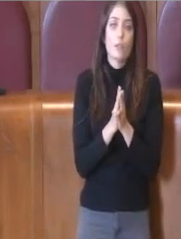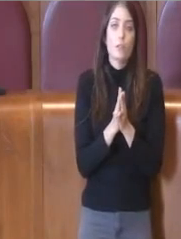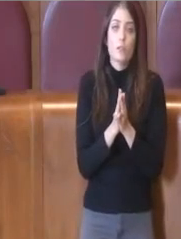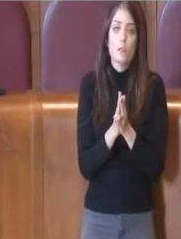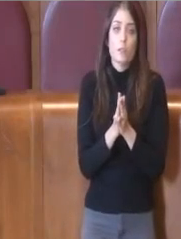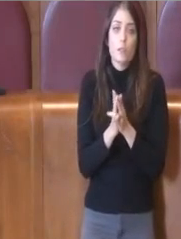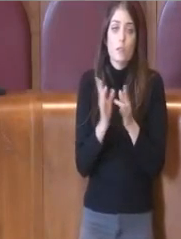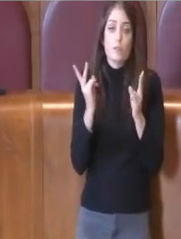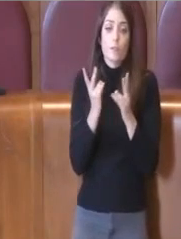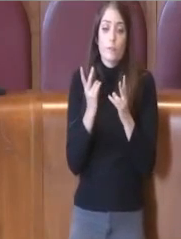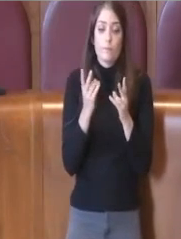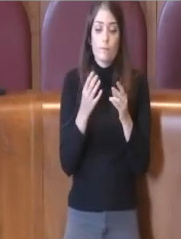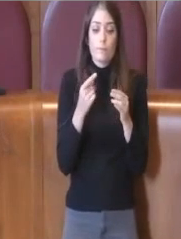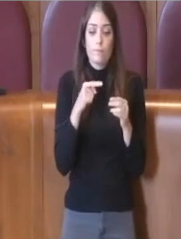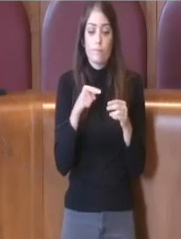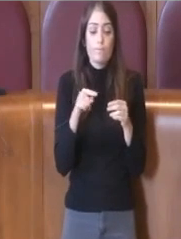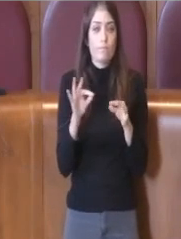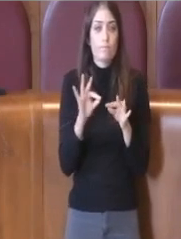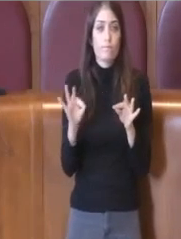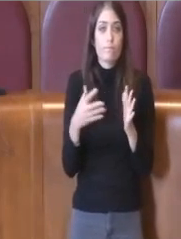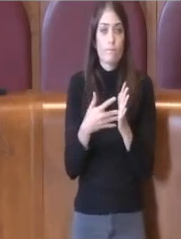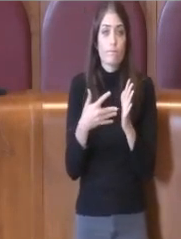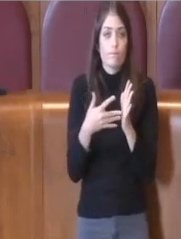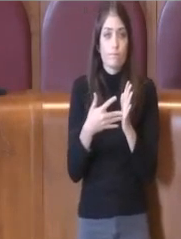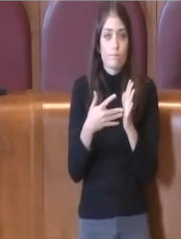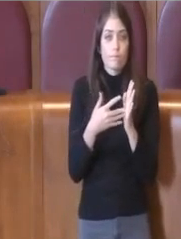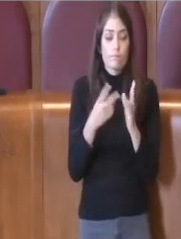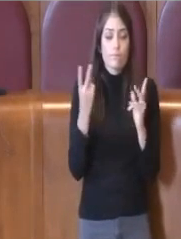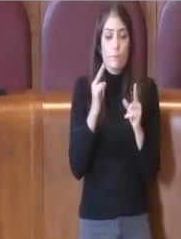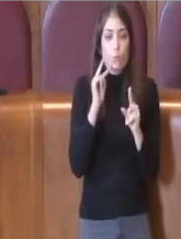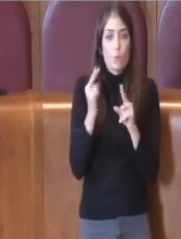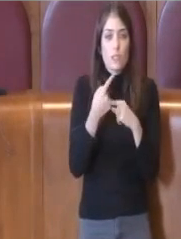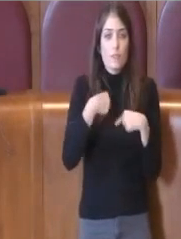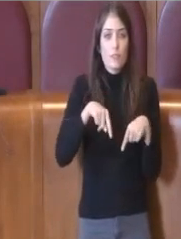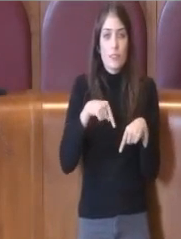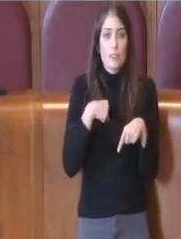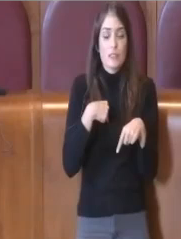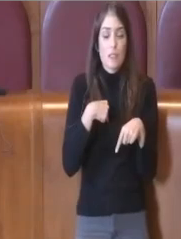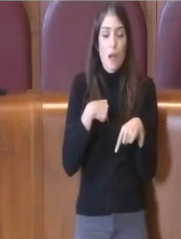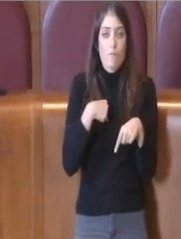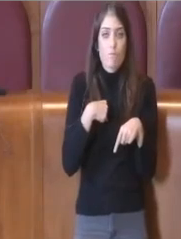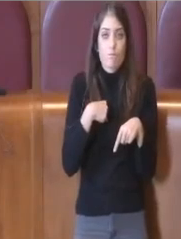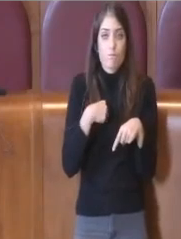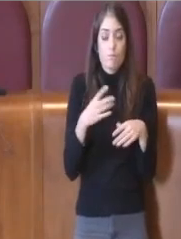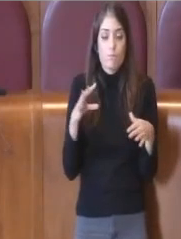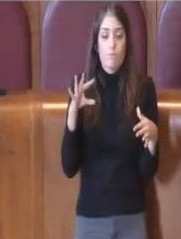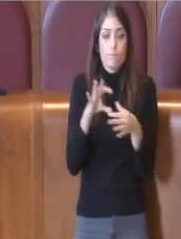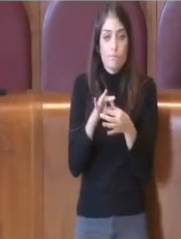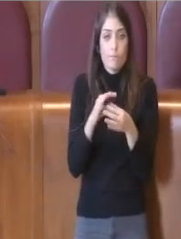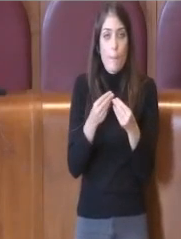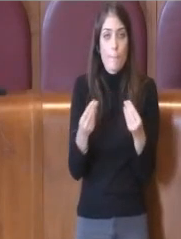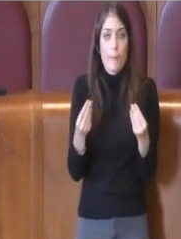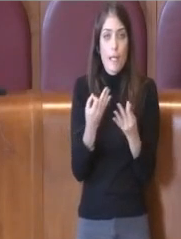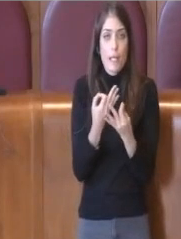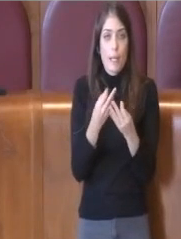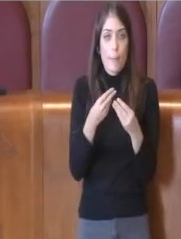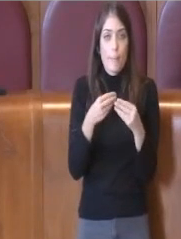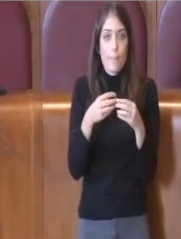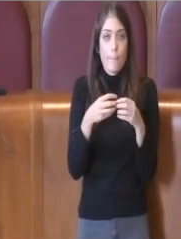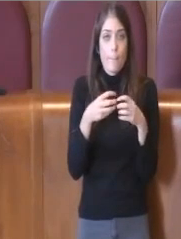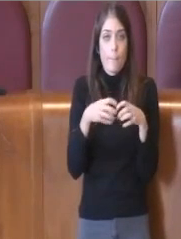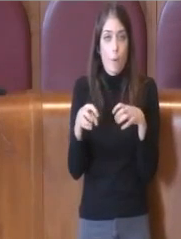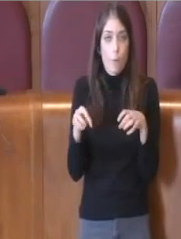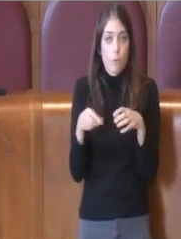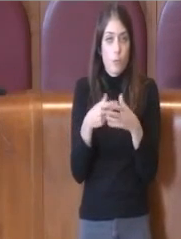delle peculiarità di alcuni beni, peculiarità che a nostro modo di vedere non sono rinvenibili nei beni mobili, nei beni immobili,